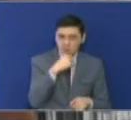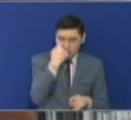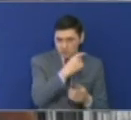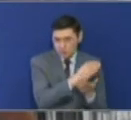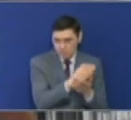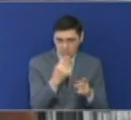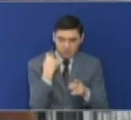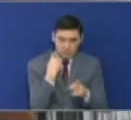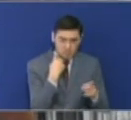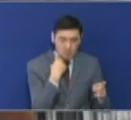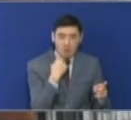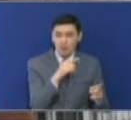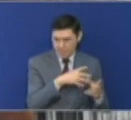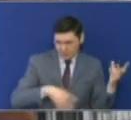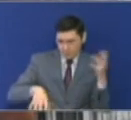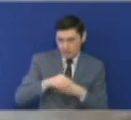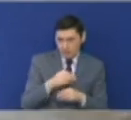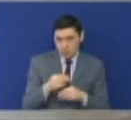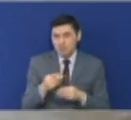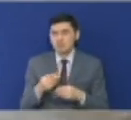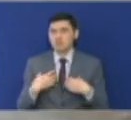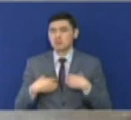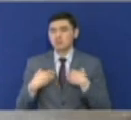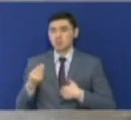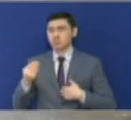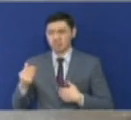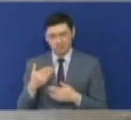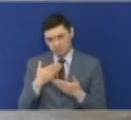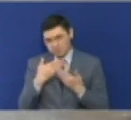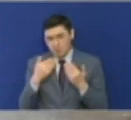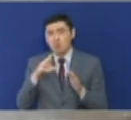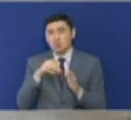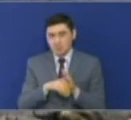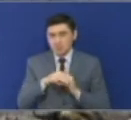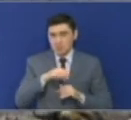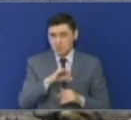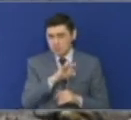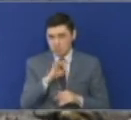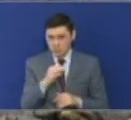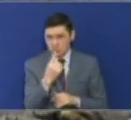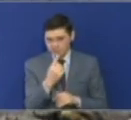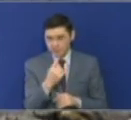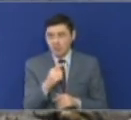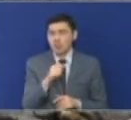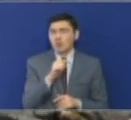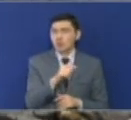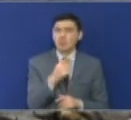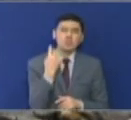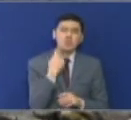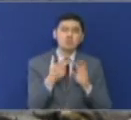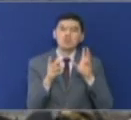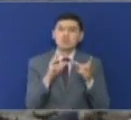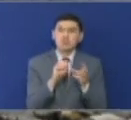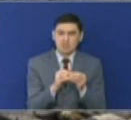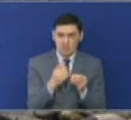абоненты торопятся оплатить полученные услуги. Один из них – ТО «ЦАРП». Задолженность предприятия за тепло составляет